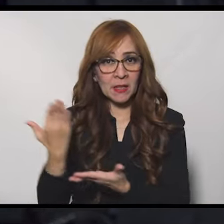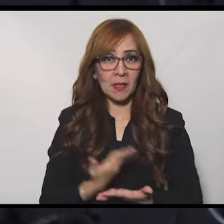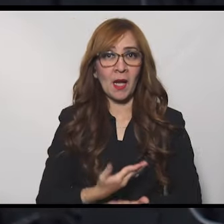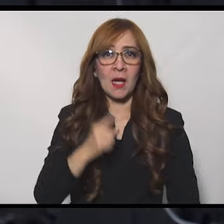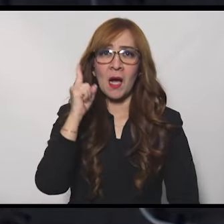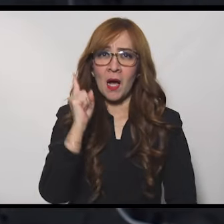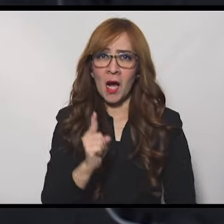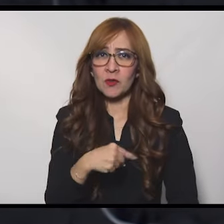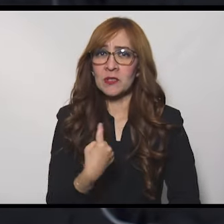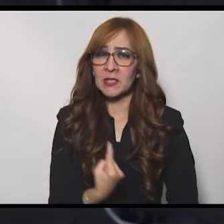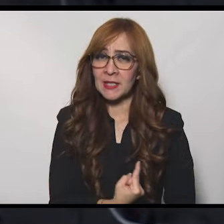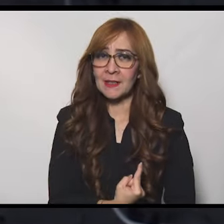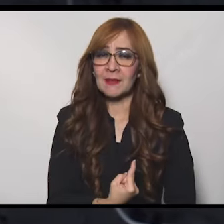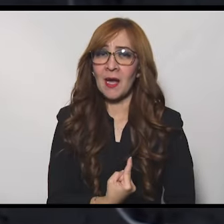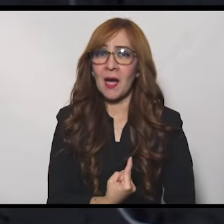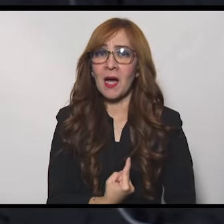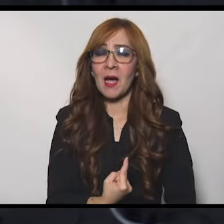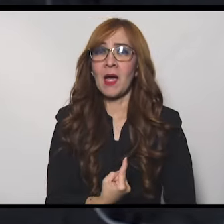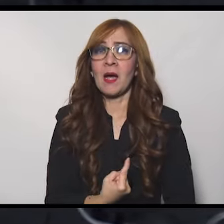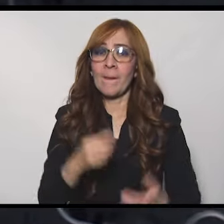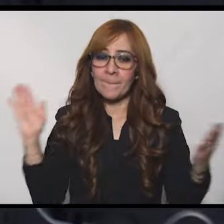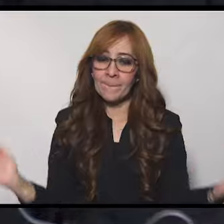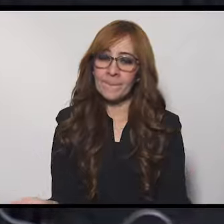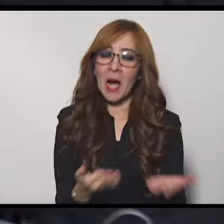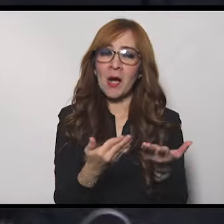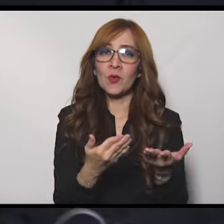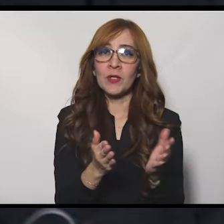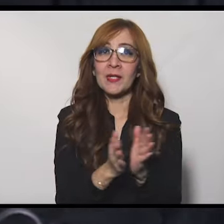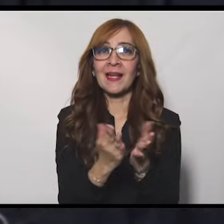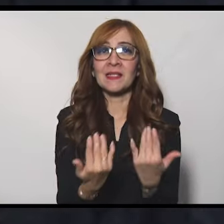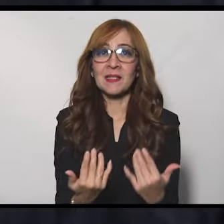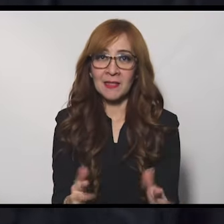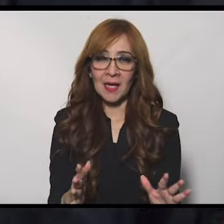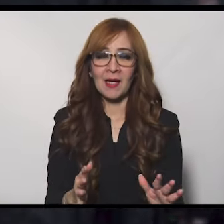itu harus dikerjakan dan harus dibangun.